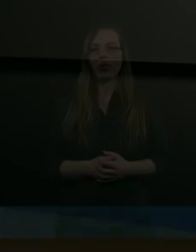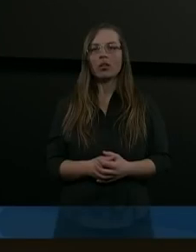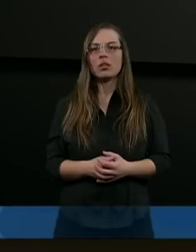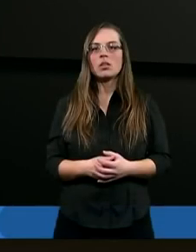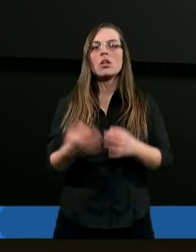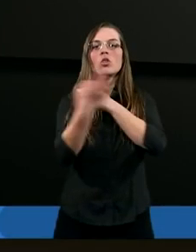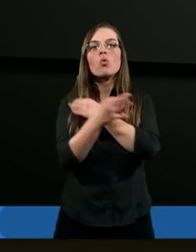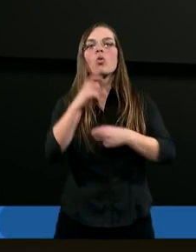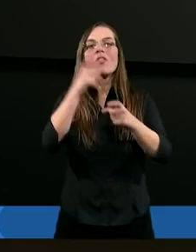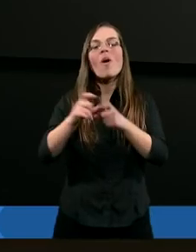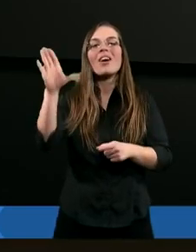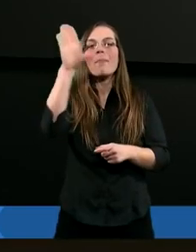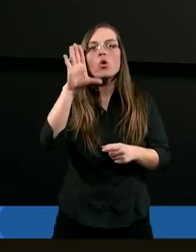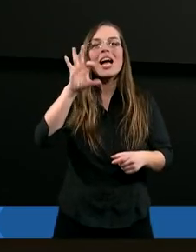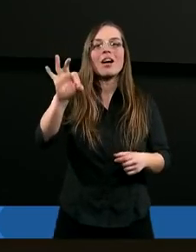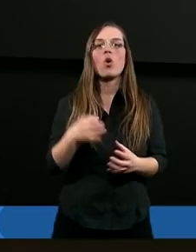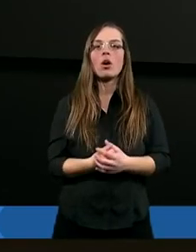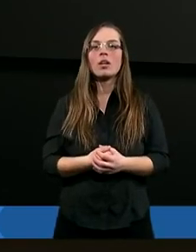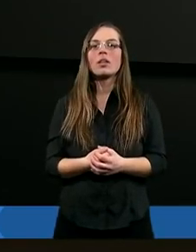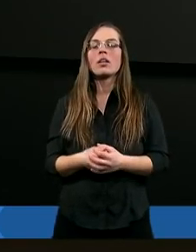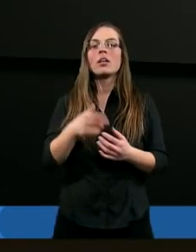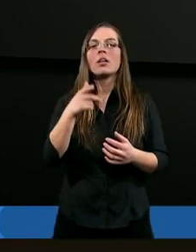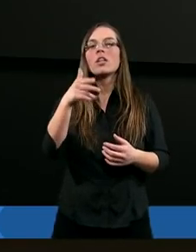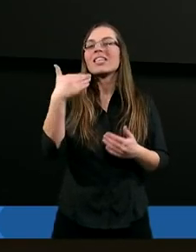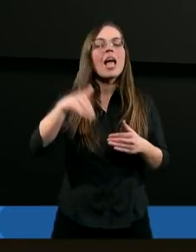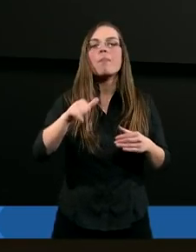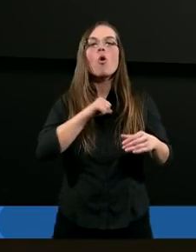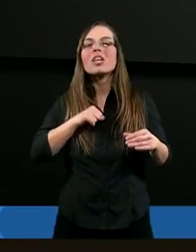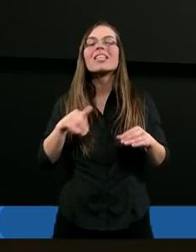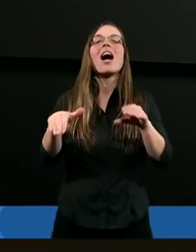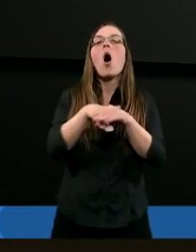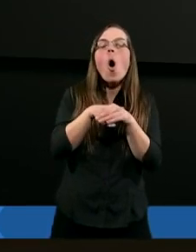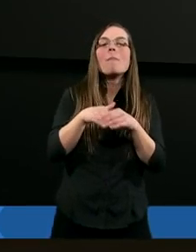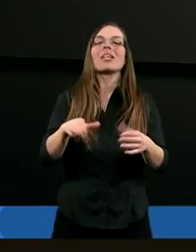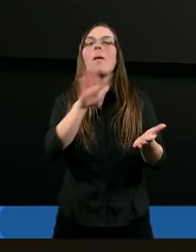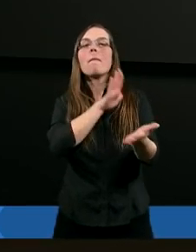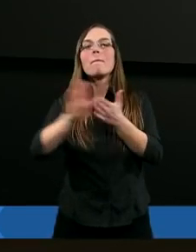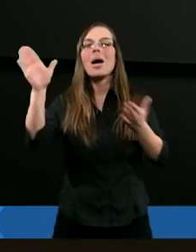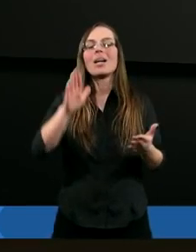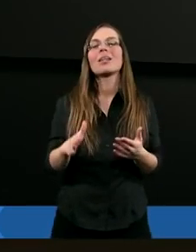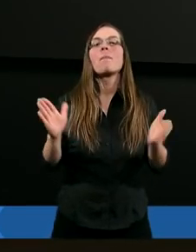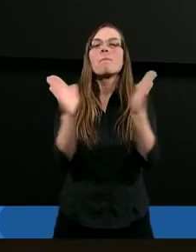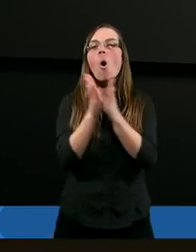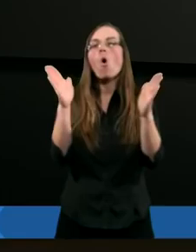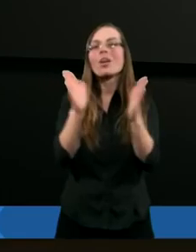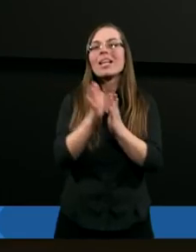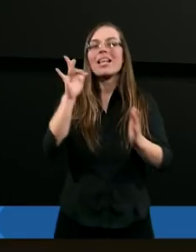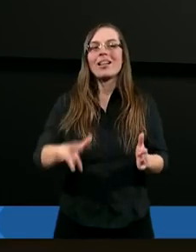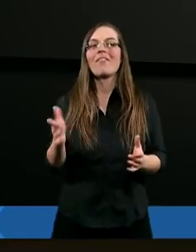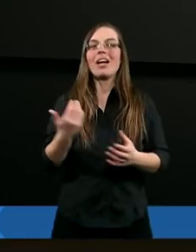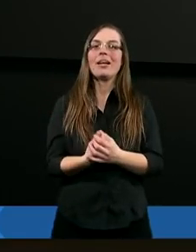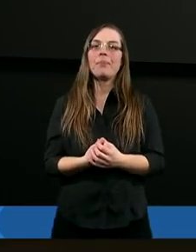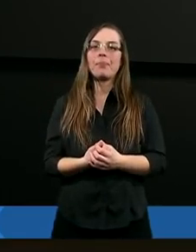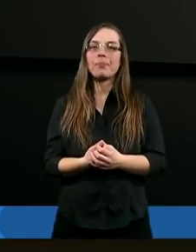Studium Słowa Bożego nie może się obyć bez modlitwy.